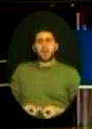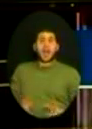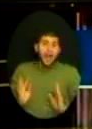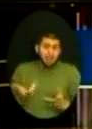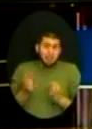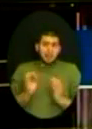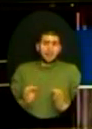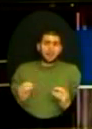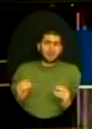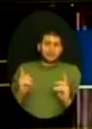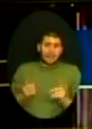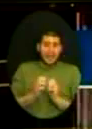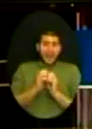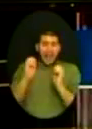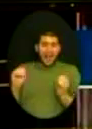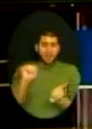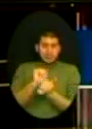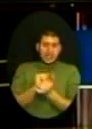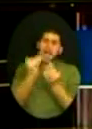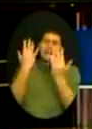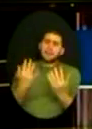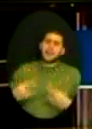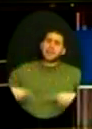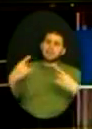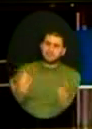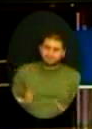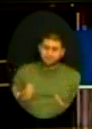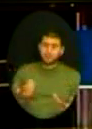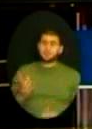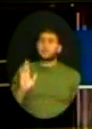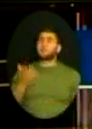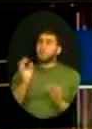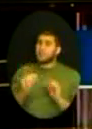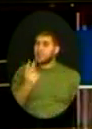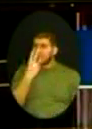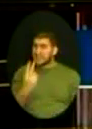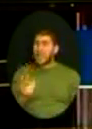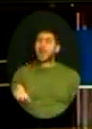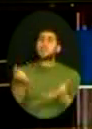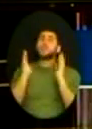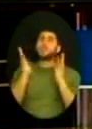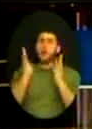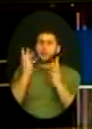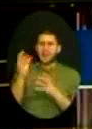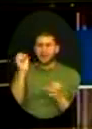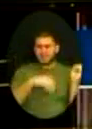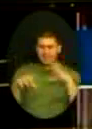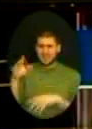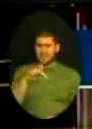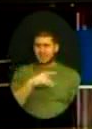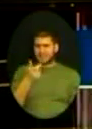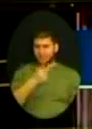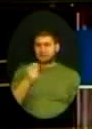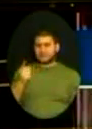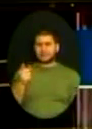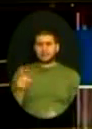האם ראוי להאריך מעצר, בכמה ראוי להאריך מעצר. מה שבאמת נראה כל כך נורא במסרונים האלה, זה באמת הטון, כמו